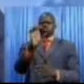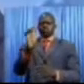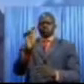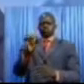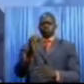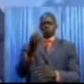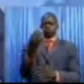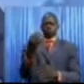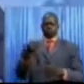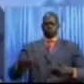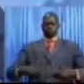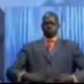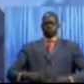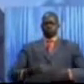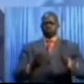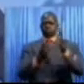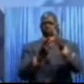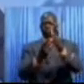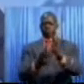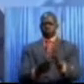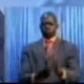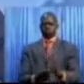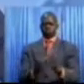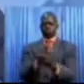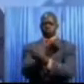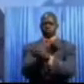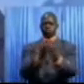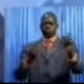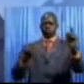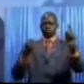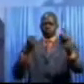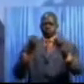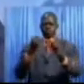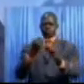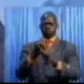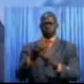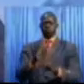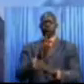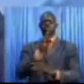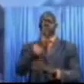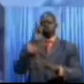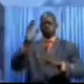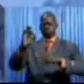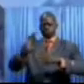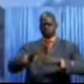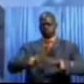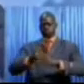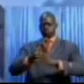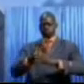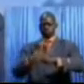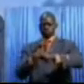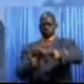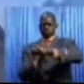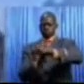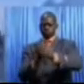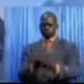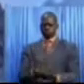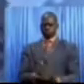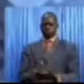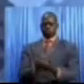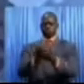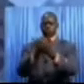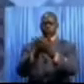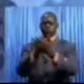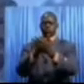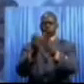725 jeunes se présentent en sauveurs des accidentés. Ils ont été formés en secourisme, sauvetage et